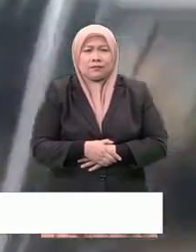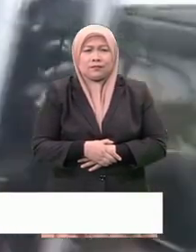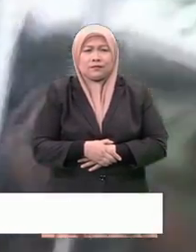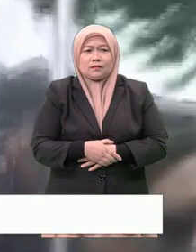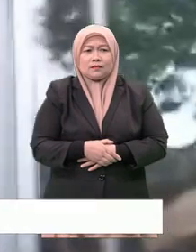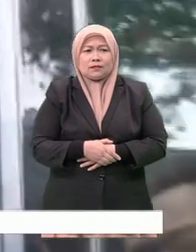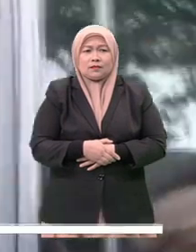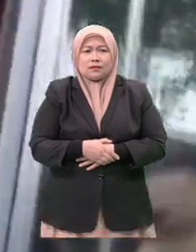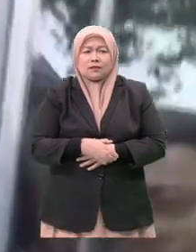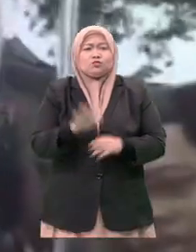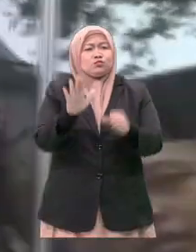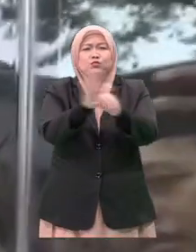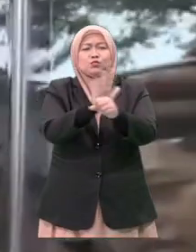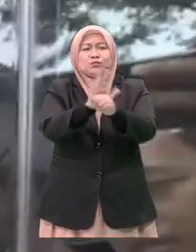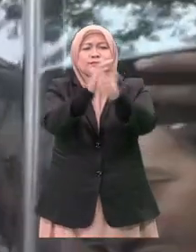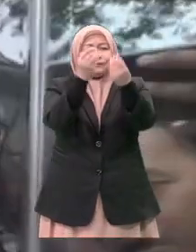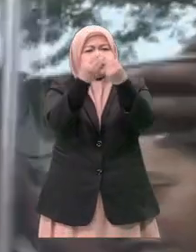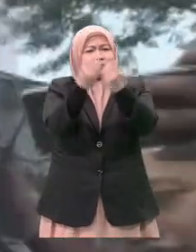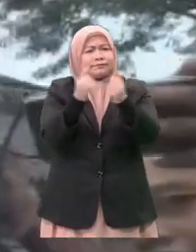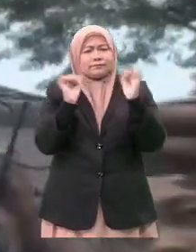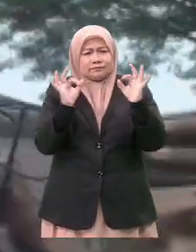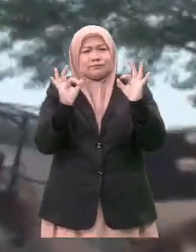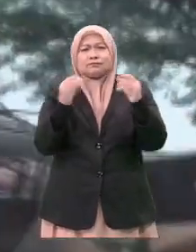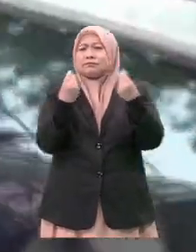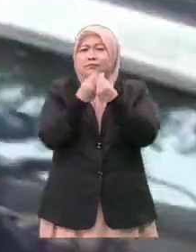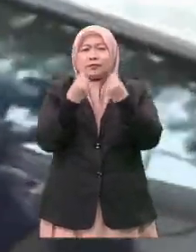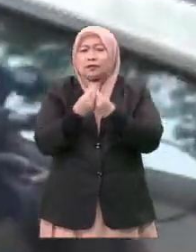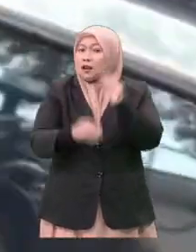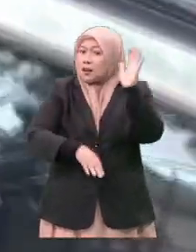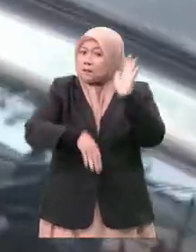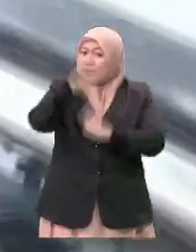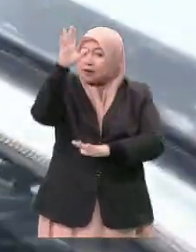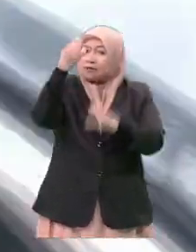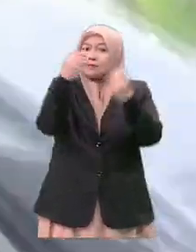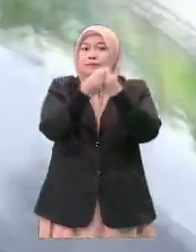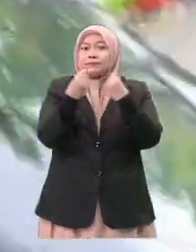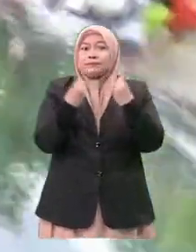Dah cukup jumlah. Melebihi daripada cukup. Dah berkasi dah.